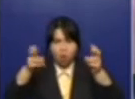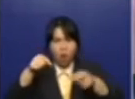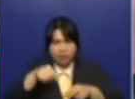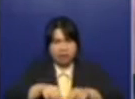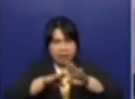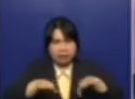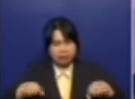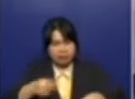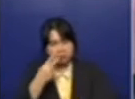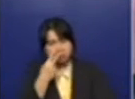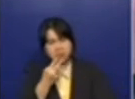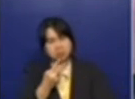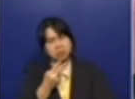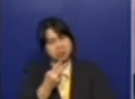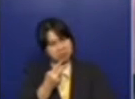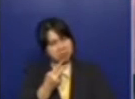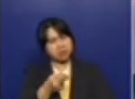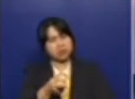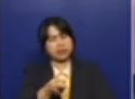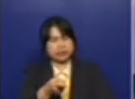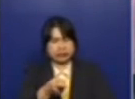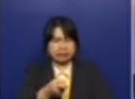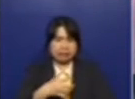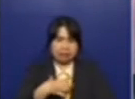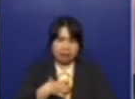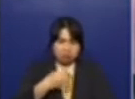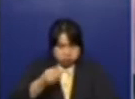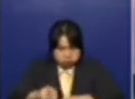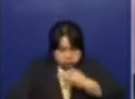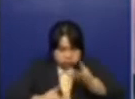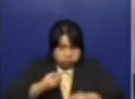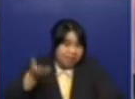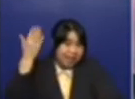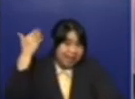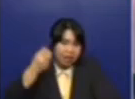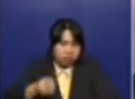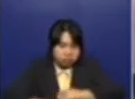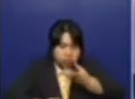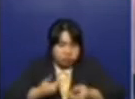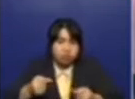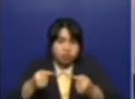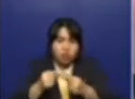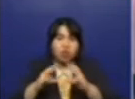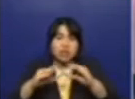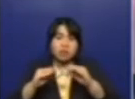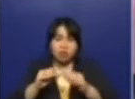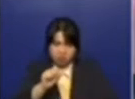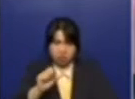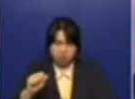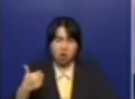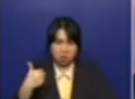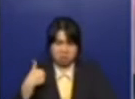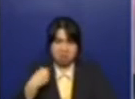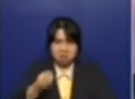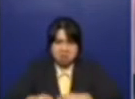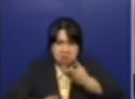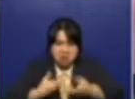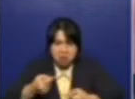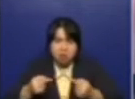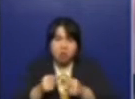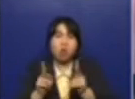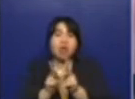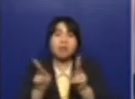านั้นได้แสดงความคิดเห็นในวันที่เขามาแสดงความคิดเห็นที่สภาผู้แทนราษฎรแห่งนี้ในกรรมาธิการวิส